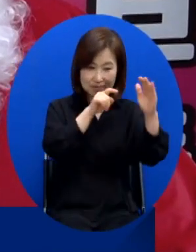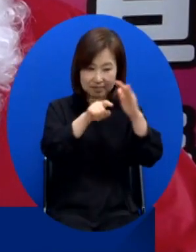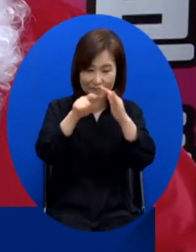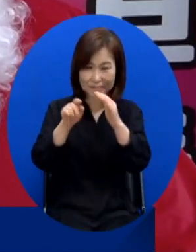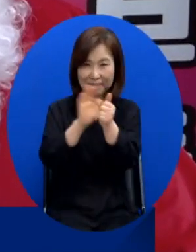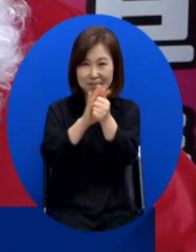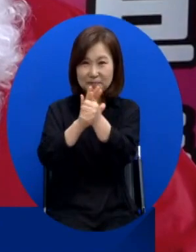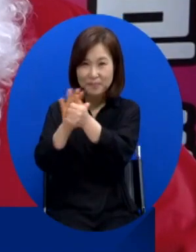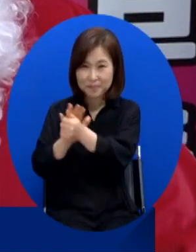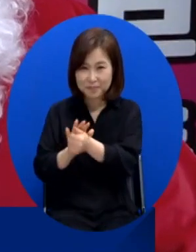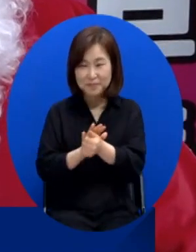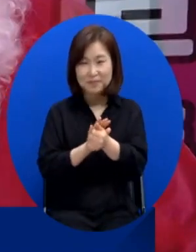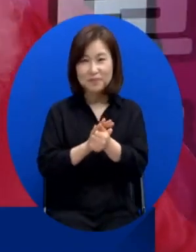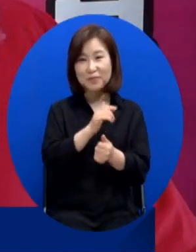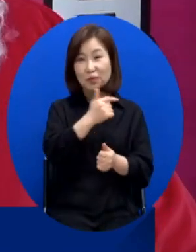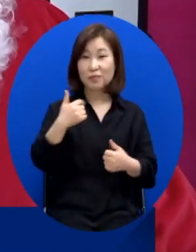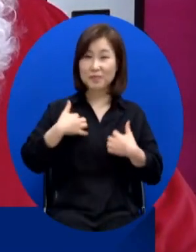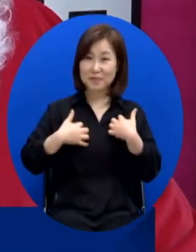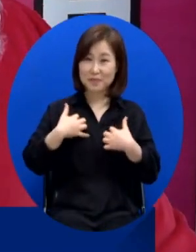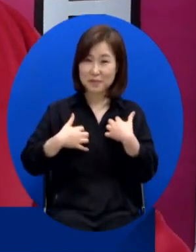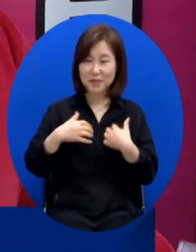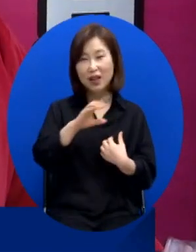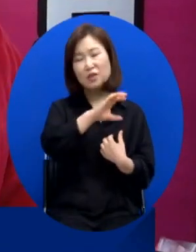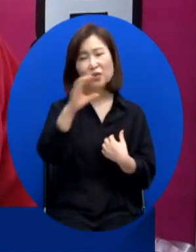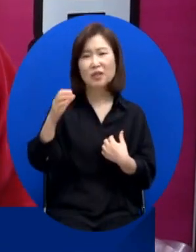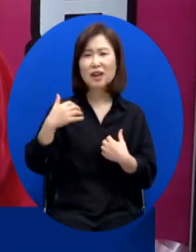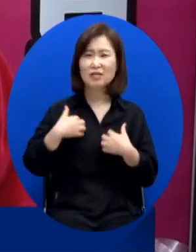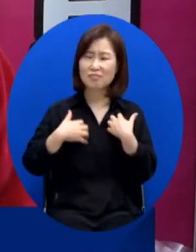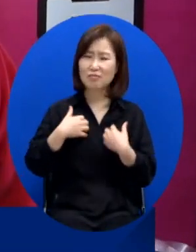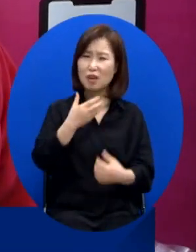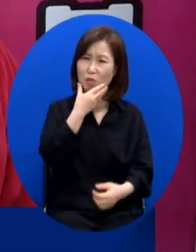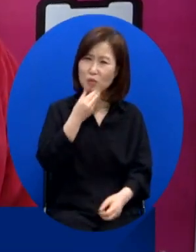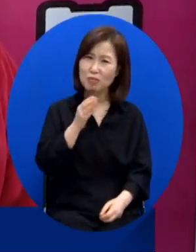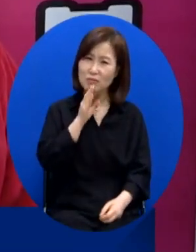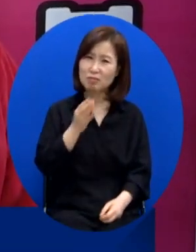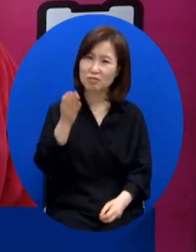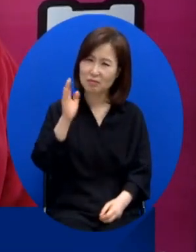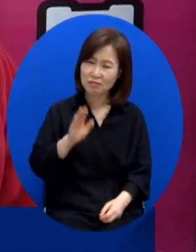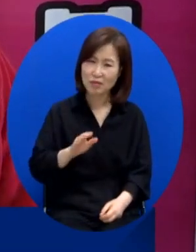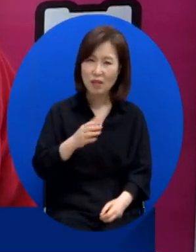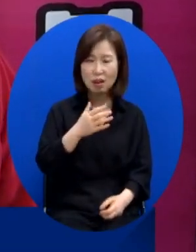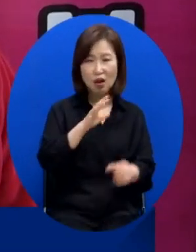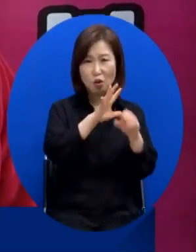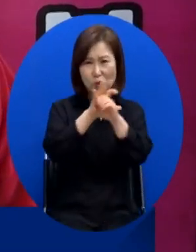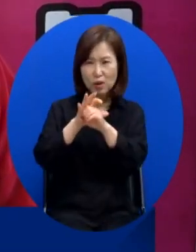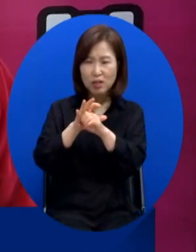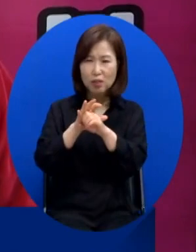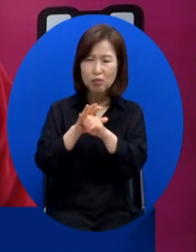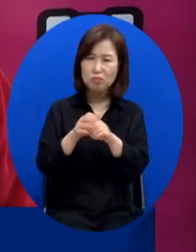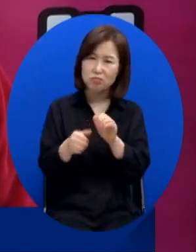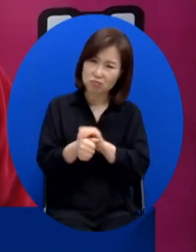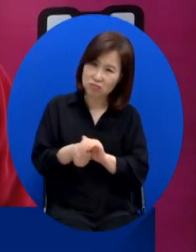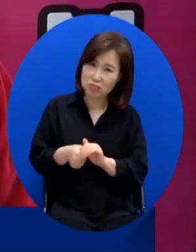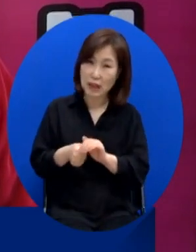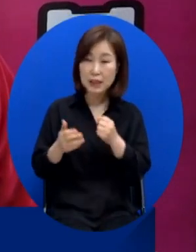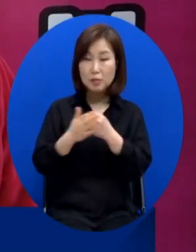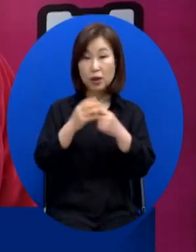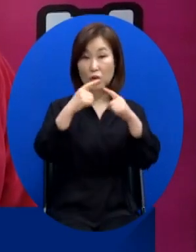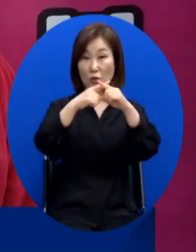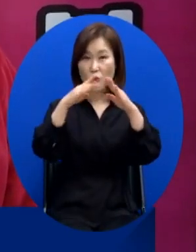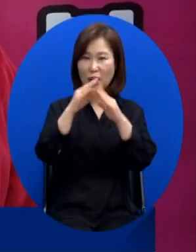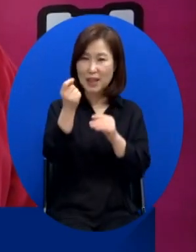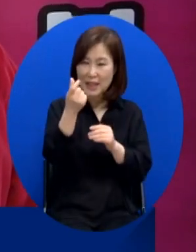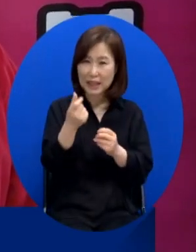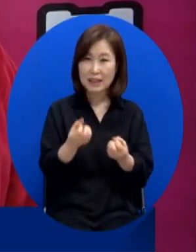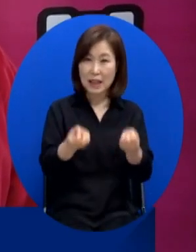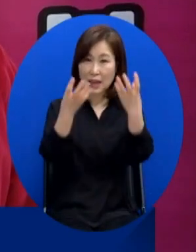돌아다니면서 이렇게 다니니까 너무 좋았고 성탄절이 즐겁고 행복해야 되는데 너무 움츠려들어 있는데 우리 교회의 이런 작은